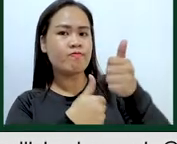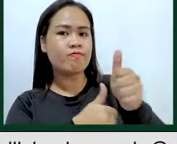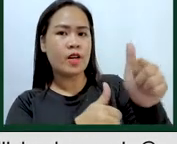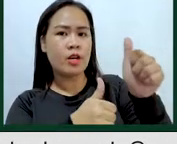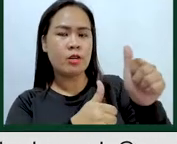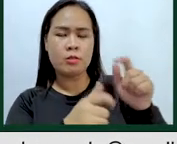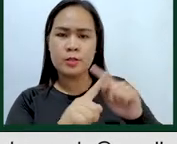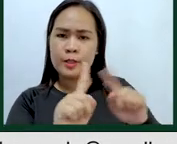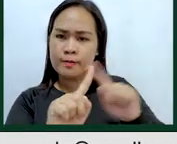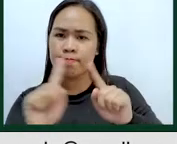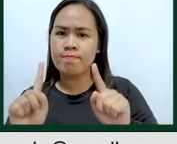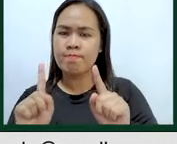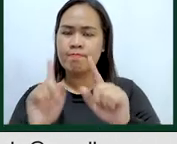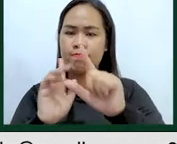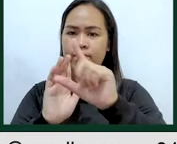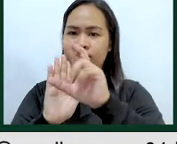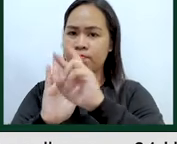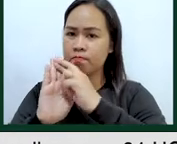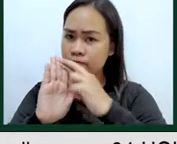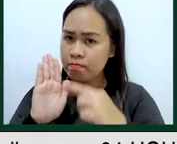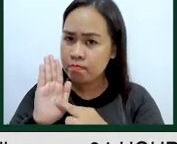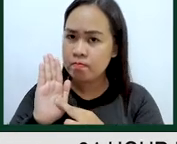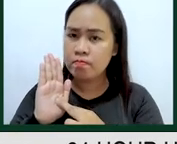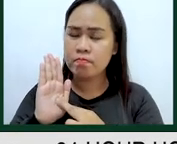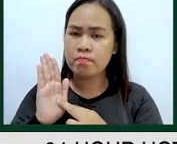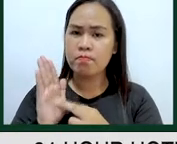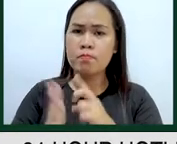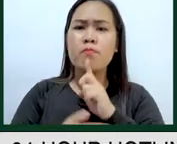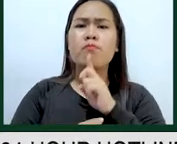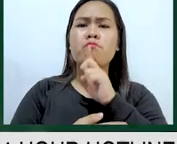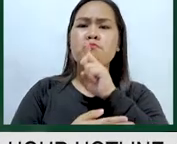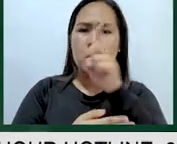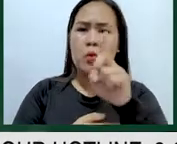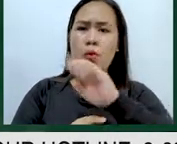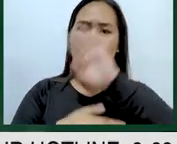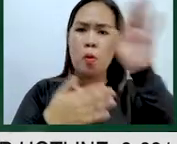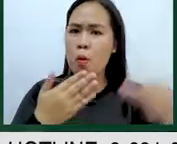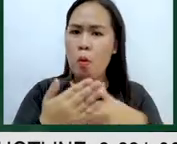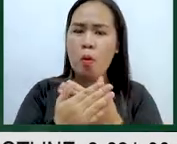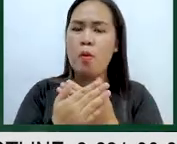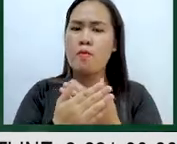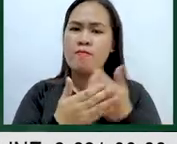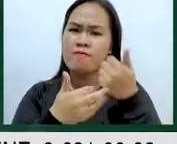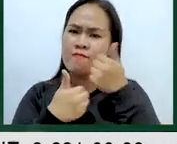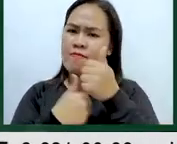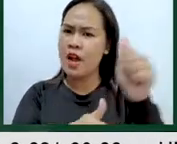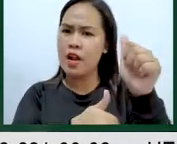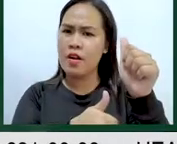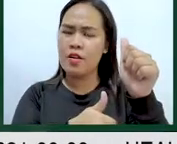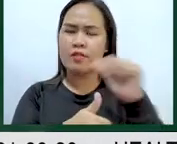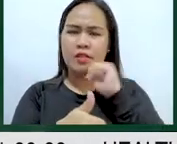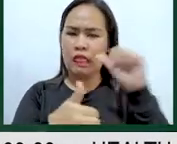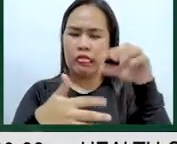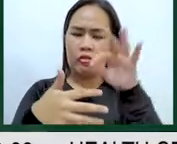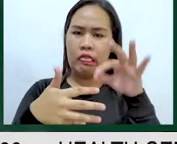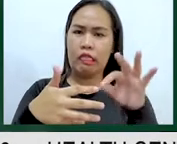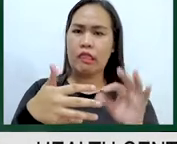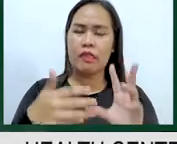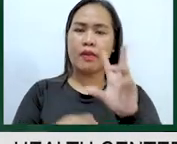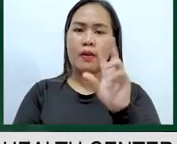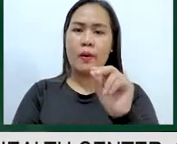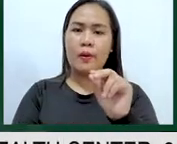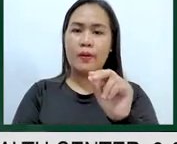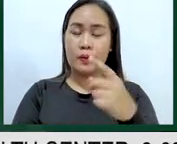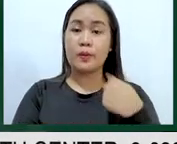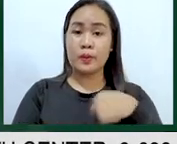mga panuntunan, 'wag yung hilaw, 'di ba? Sundin na natin ng buo, 'di ba? So Of course, nag-pledge kami ng commitment, no?